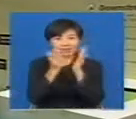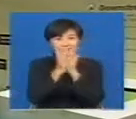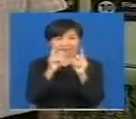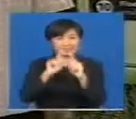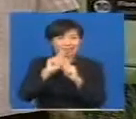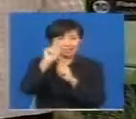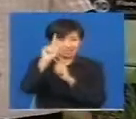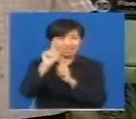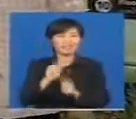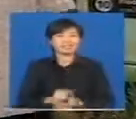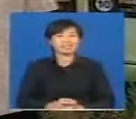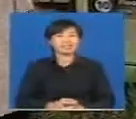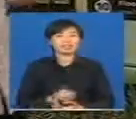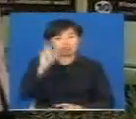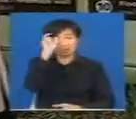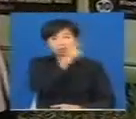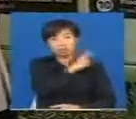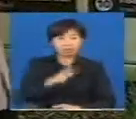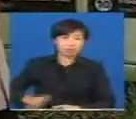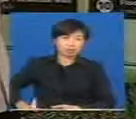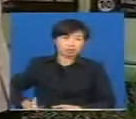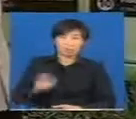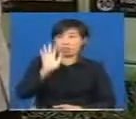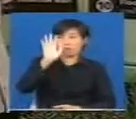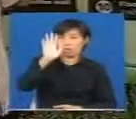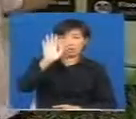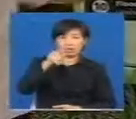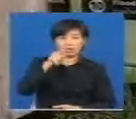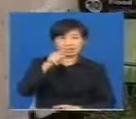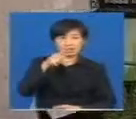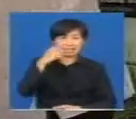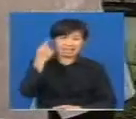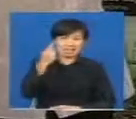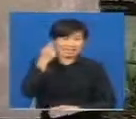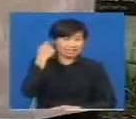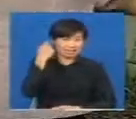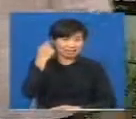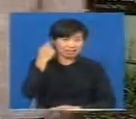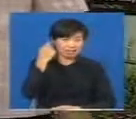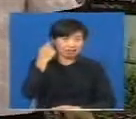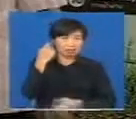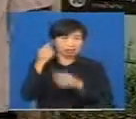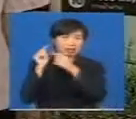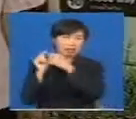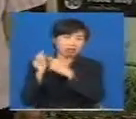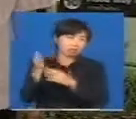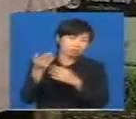าย ของพระองค์ท่านเป็นแนวทางที่เราใช้บริหารจัดการน้ำ นี่นะครับขยายมาเป็นอันนี้ของรัฐบาล ที่รัฐบาลเน้